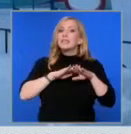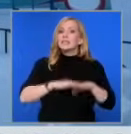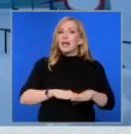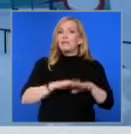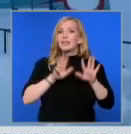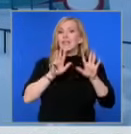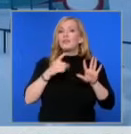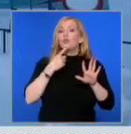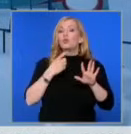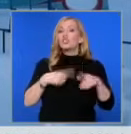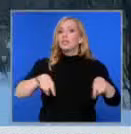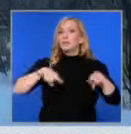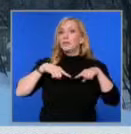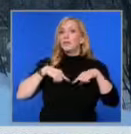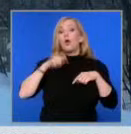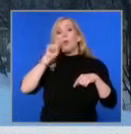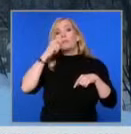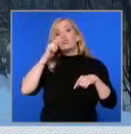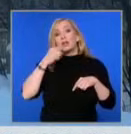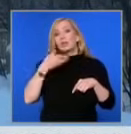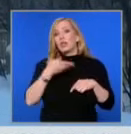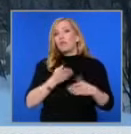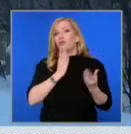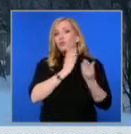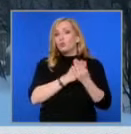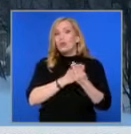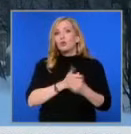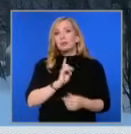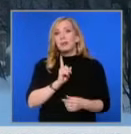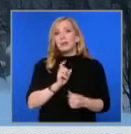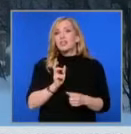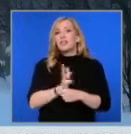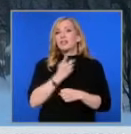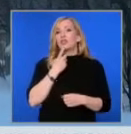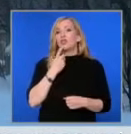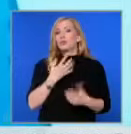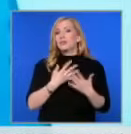присъда. Адвокатите му обжалват дело, по което го заплашват 19 години затвор.